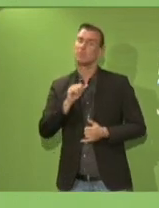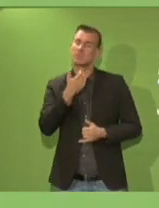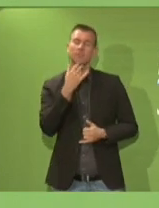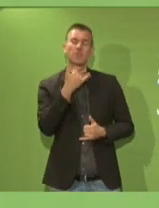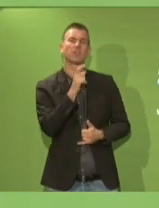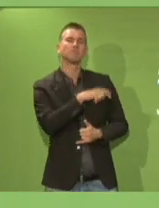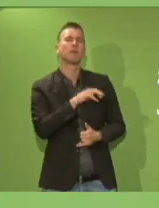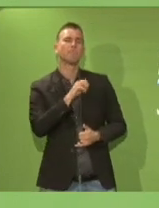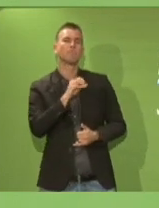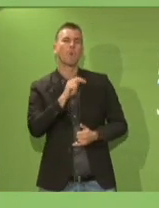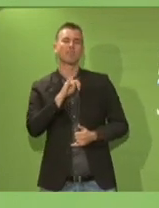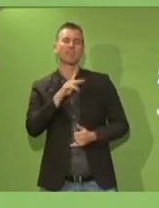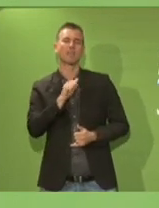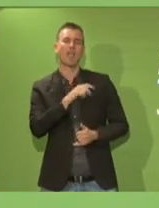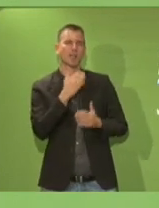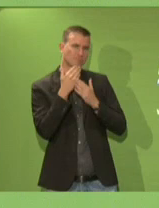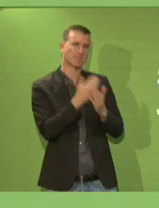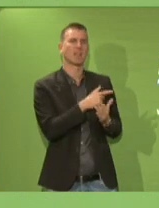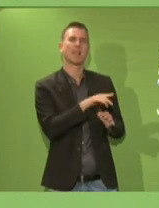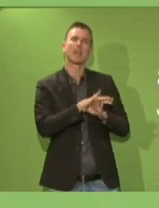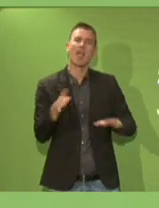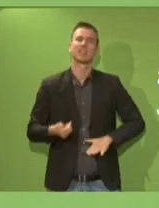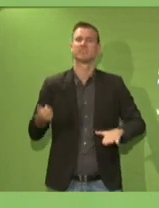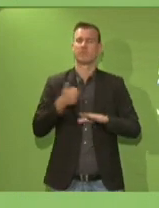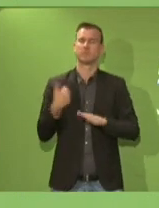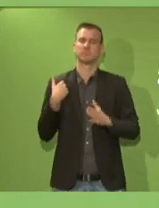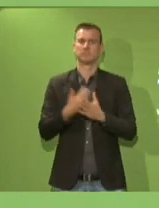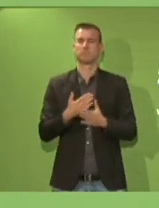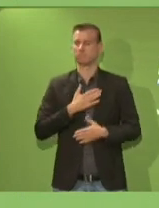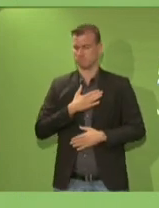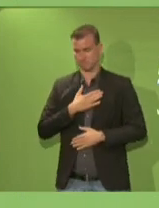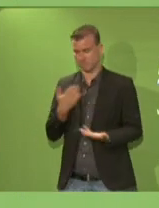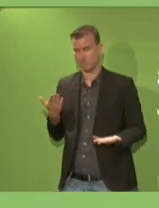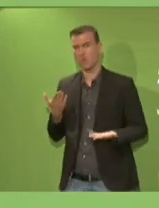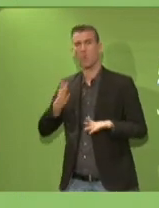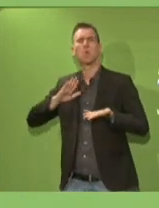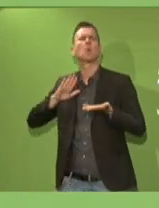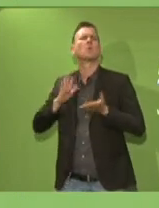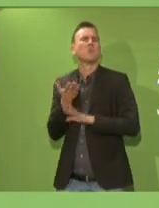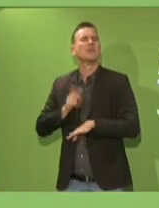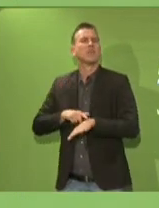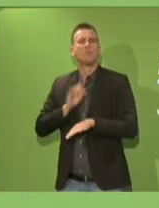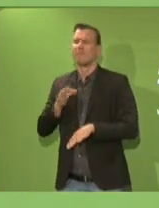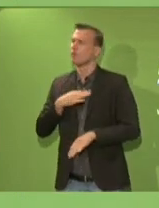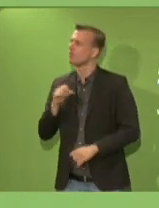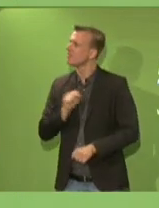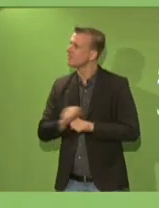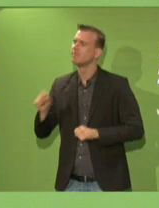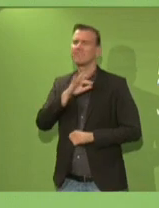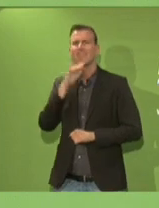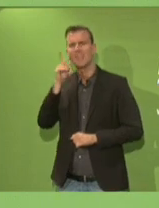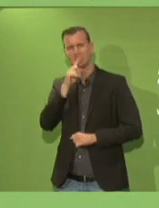bedanken für die Zeit als Landesvorsitzende. Es hat mir in meiner, naja, recht kurzen Zeit sehr viel Spaß gemacht, mit dir,